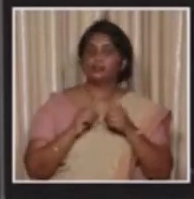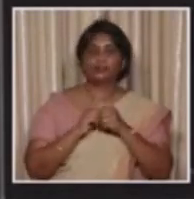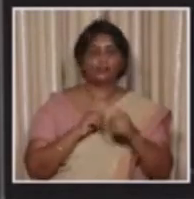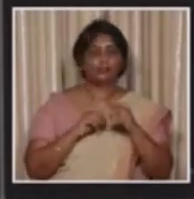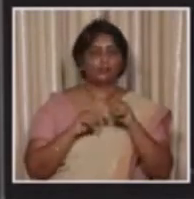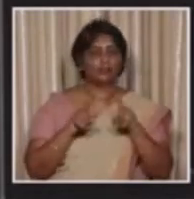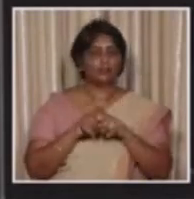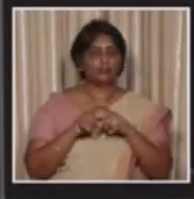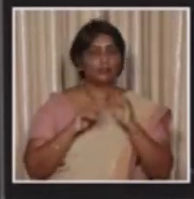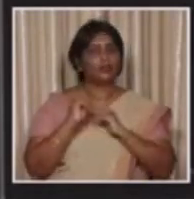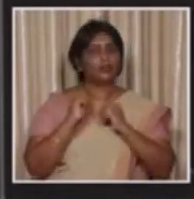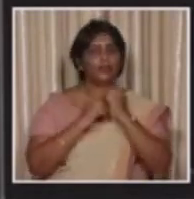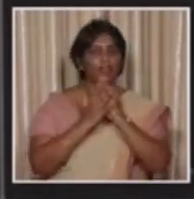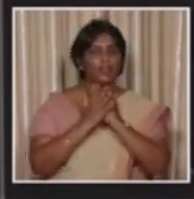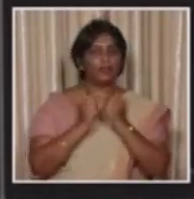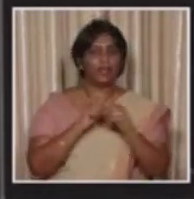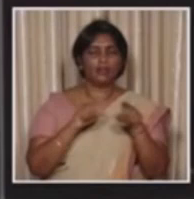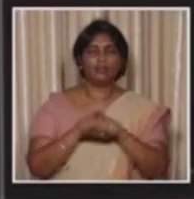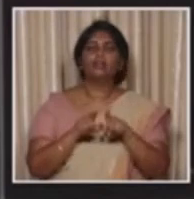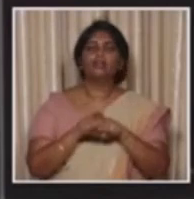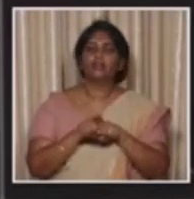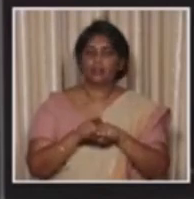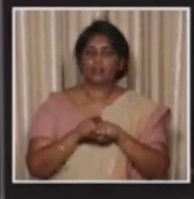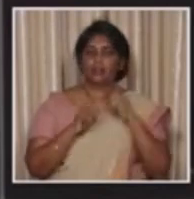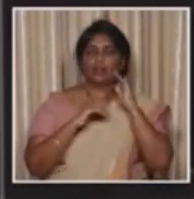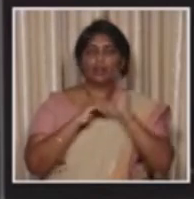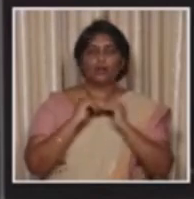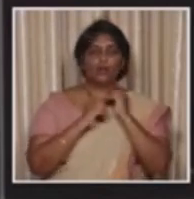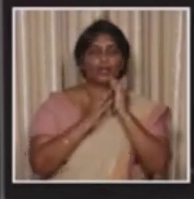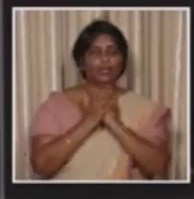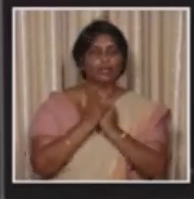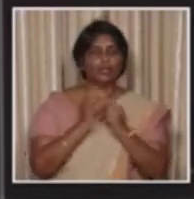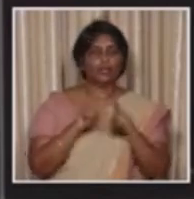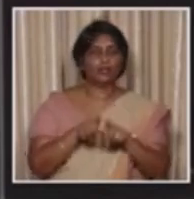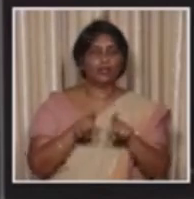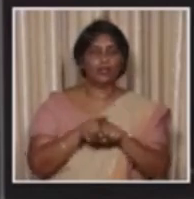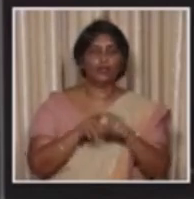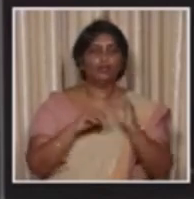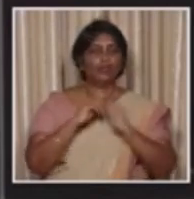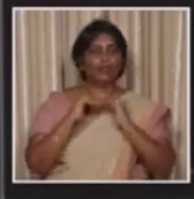உங்களுக்கு இயங்குகின்ற பிஎம்எம்டி டிவிஷனுக்கு நீங்கள் தெரிவிங்கள் அமைச்சர் அவர்களே, இந்த